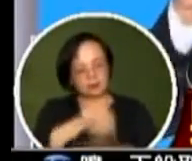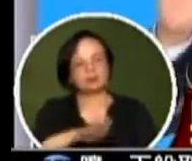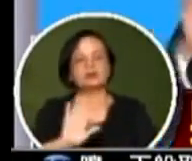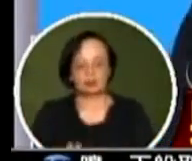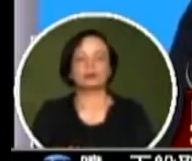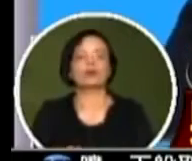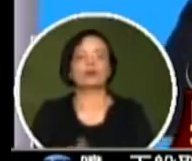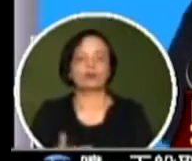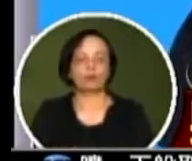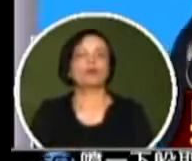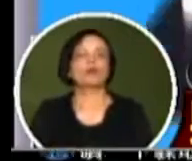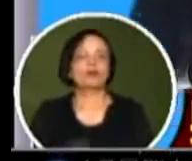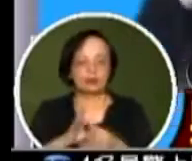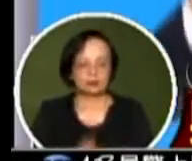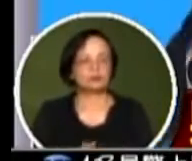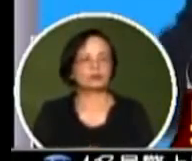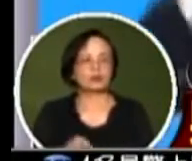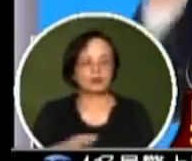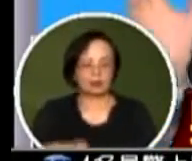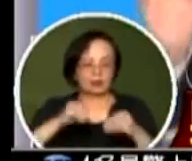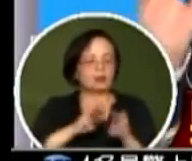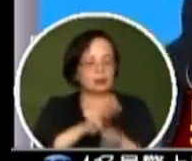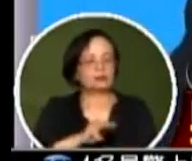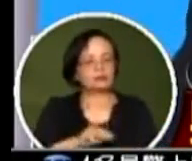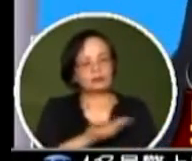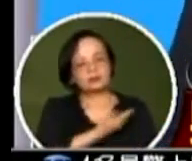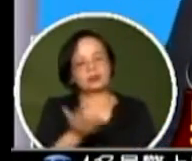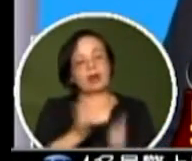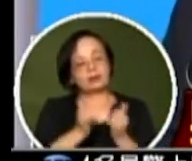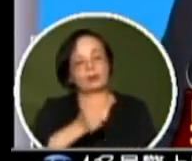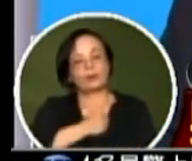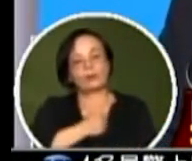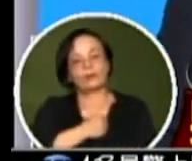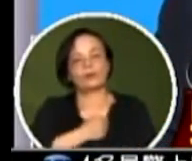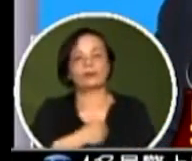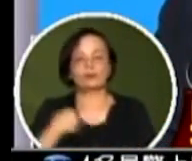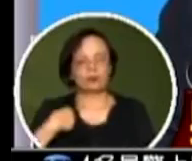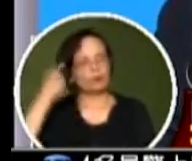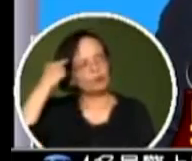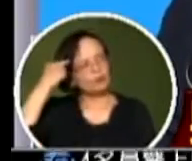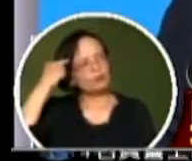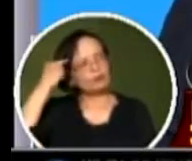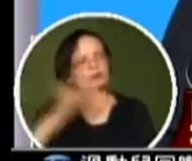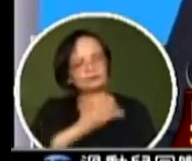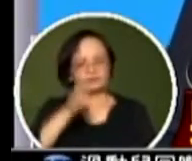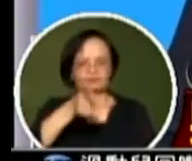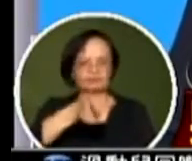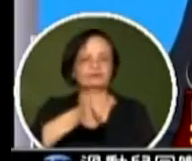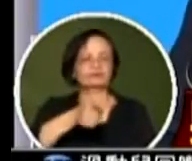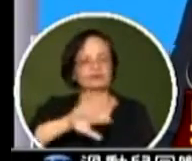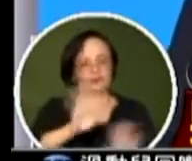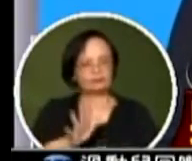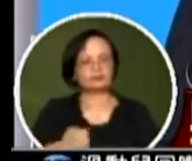咱所实施的这个议题提出这种，让社会知影我想 啊，受这种情形，包括因阿爷，